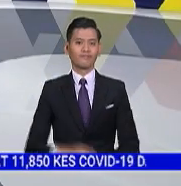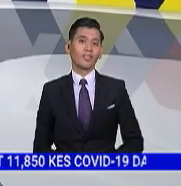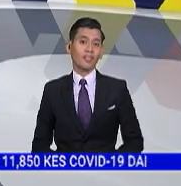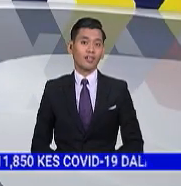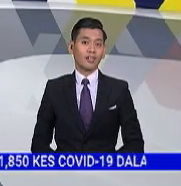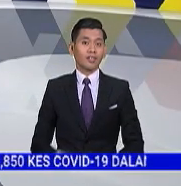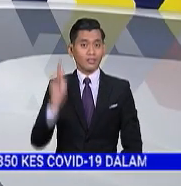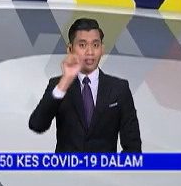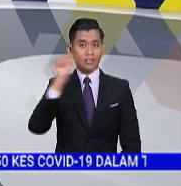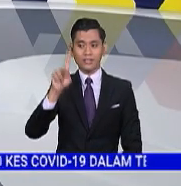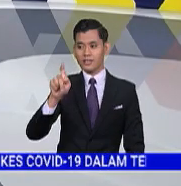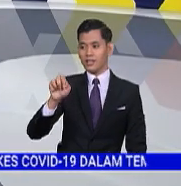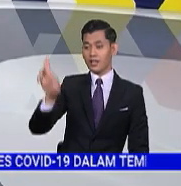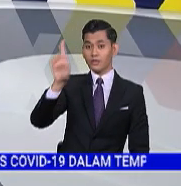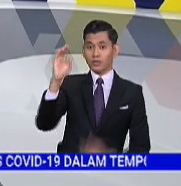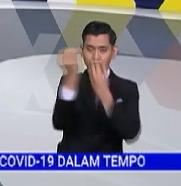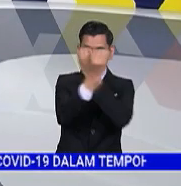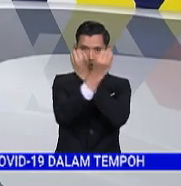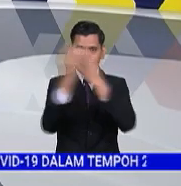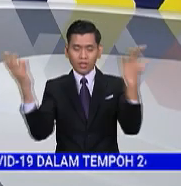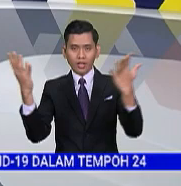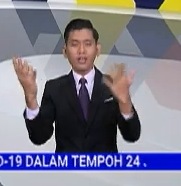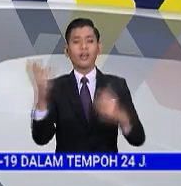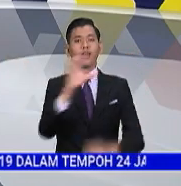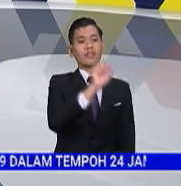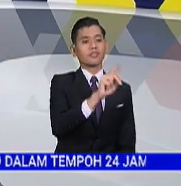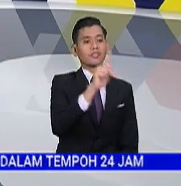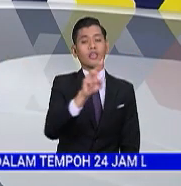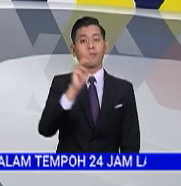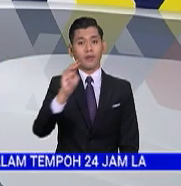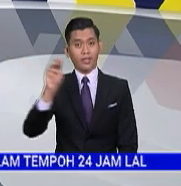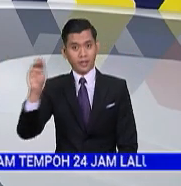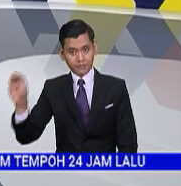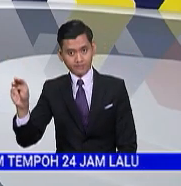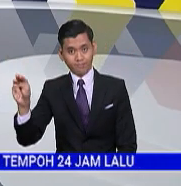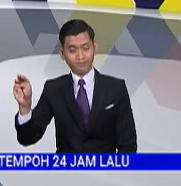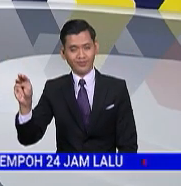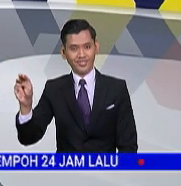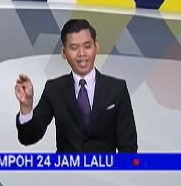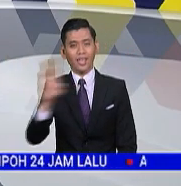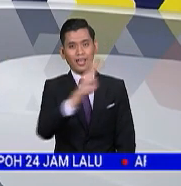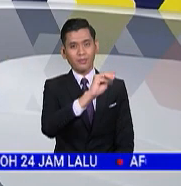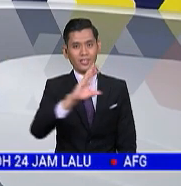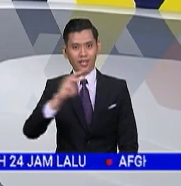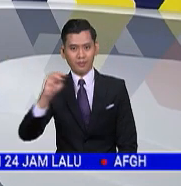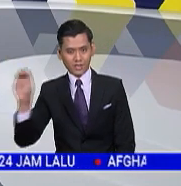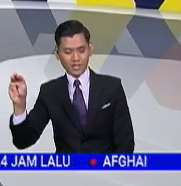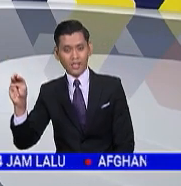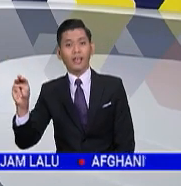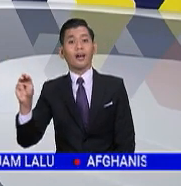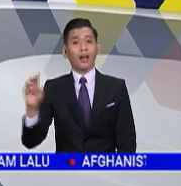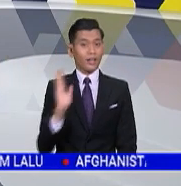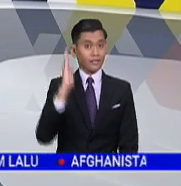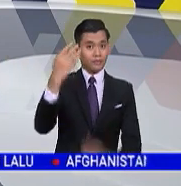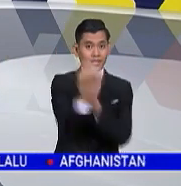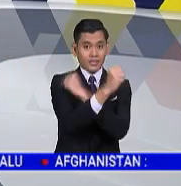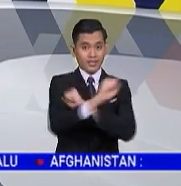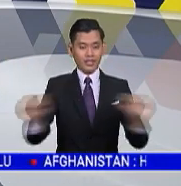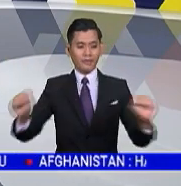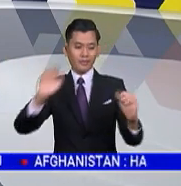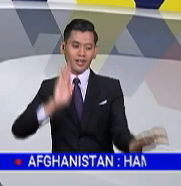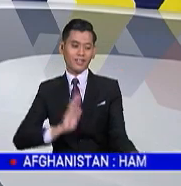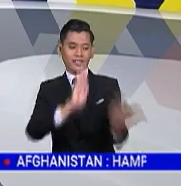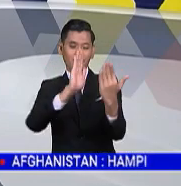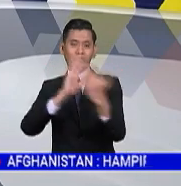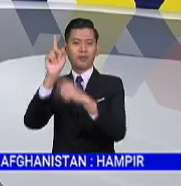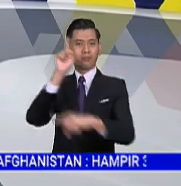Tan Sri Anwar turut memaklumkan Suruhanjaya Komunikasi dan Multimedia Malaysia, MCMC, sentiasa bersedia menangani